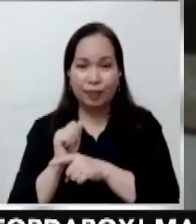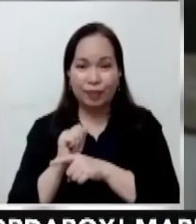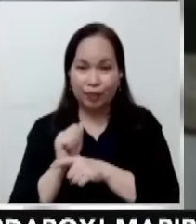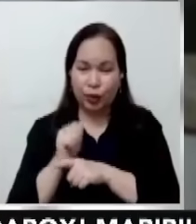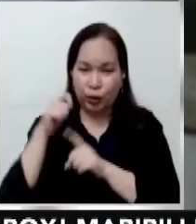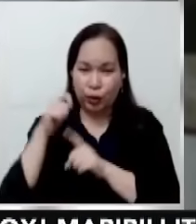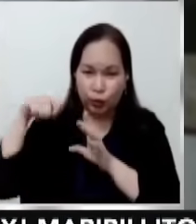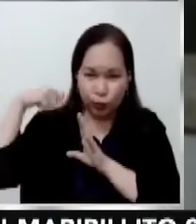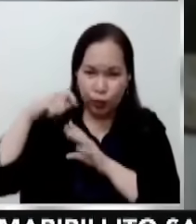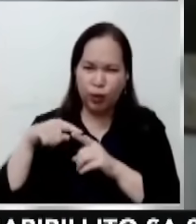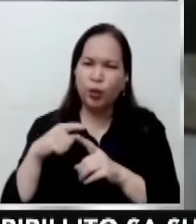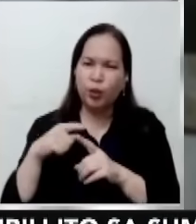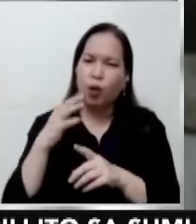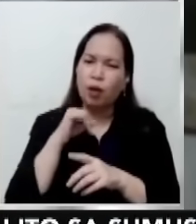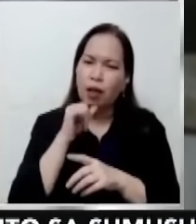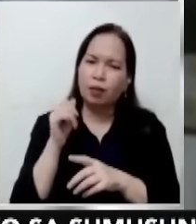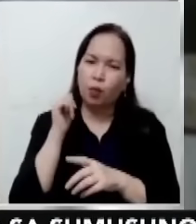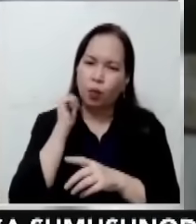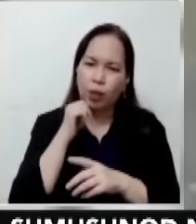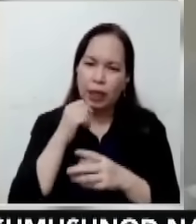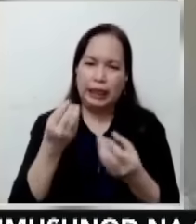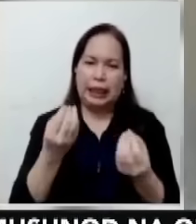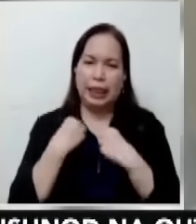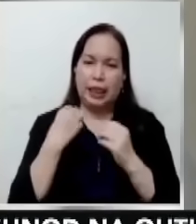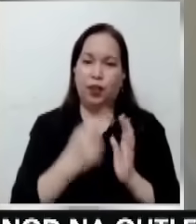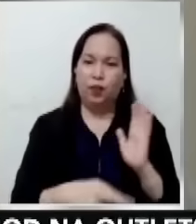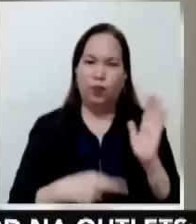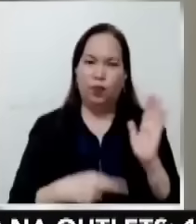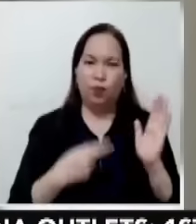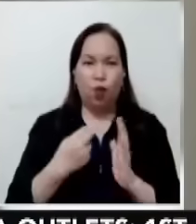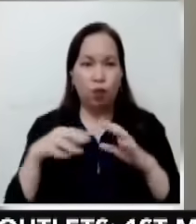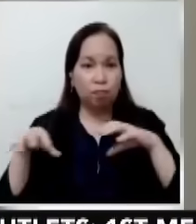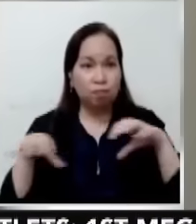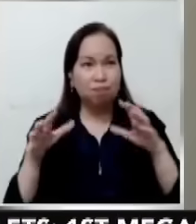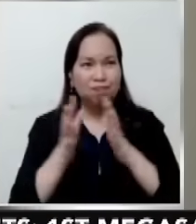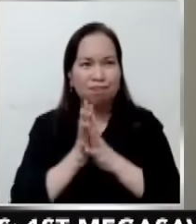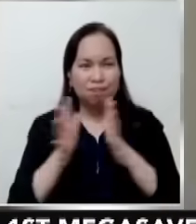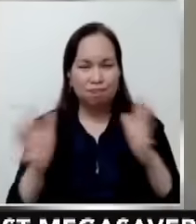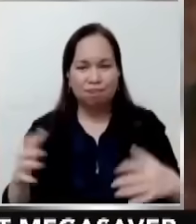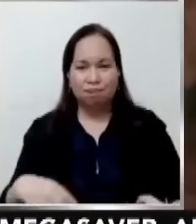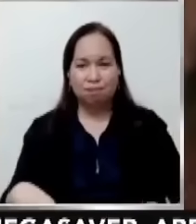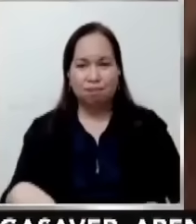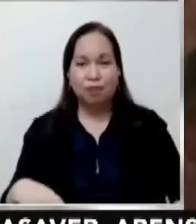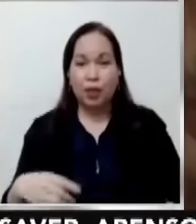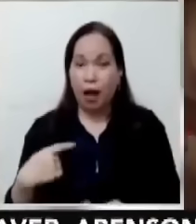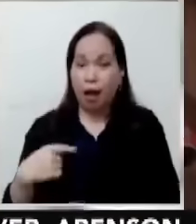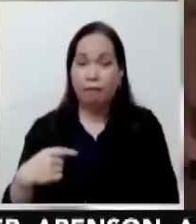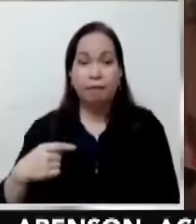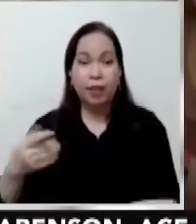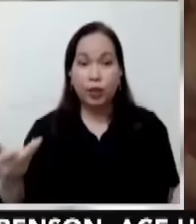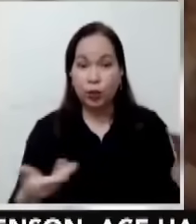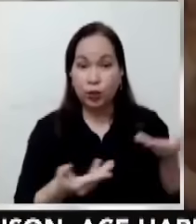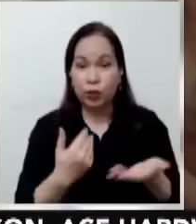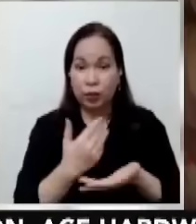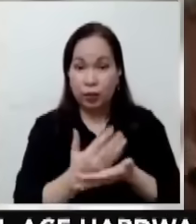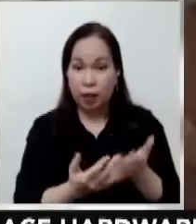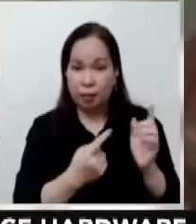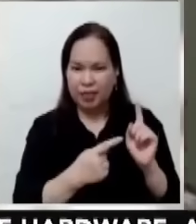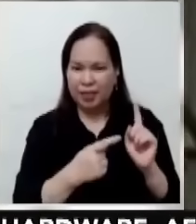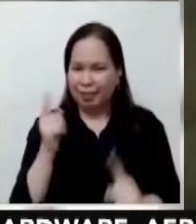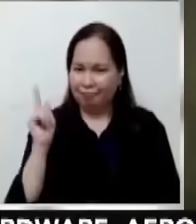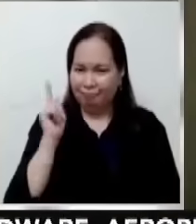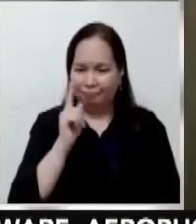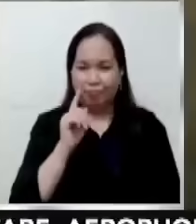ako nakakagawa ng kahit anong action. Ipinakilala na rin ang ibang cast members gaya ni Narike Davao,